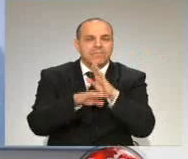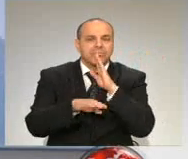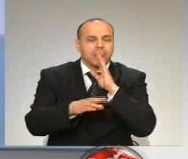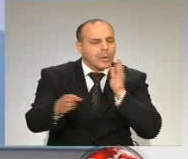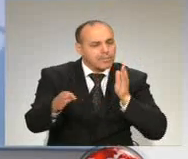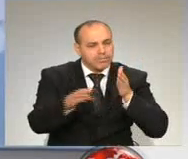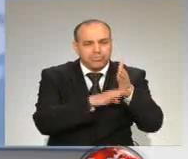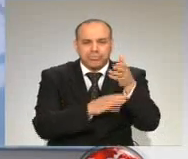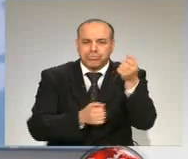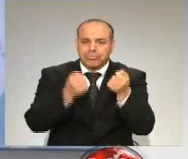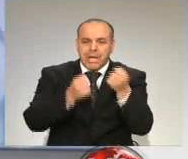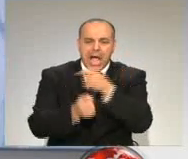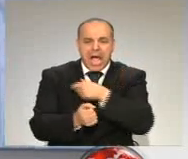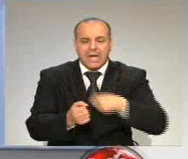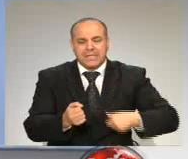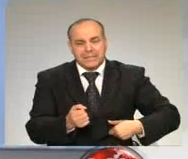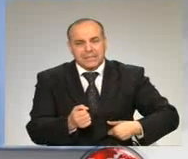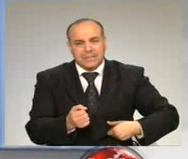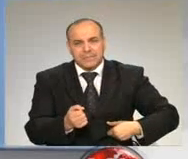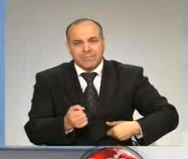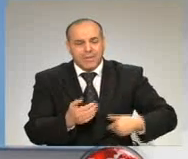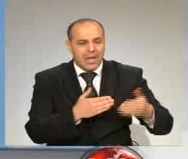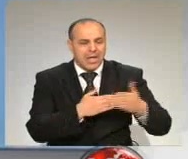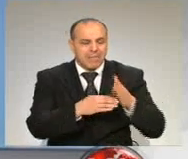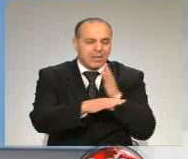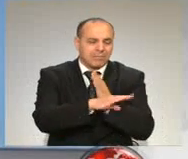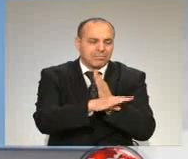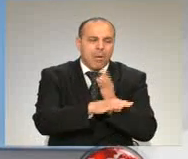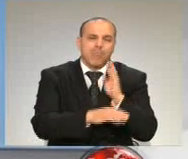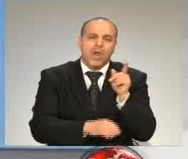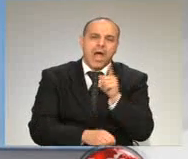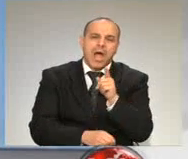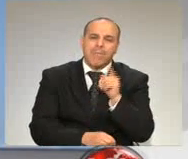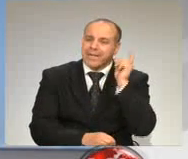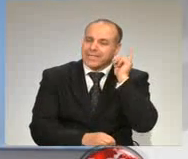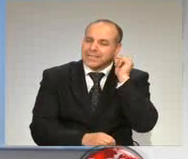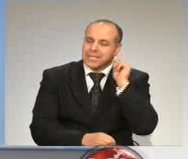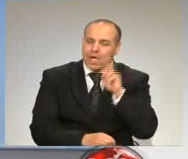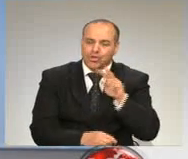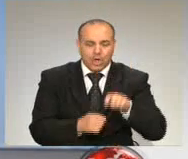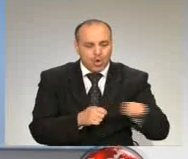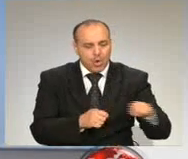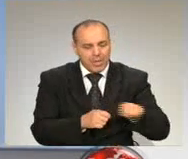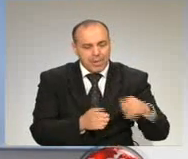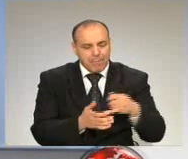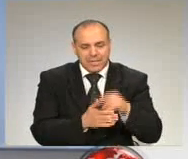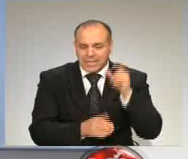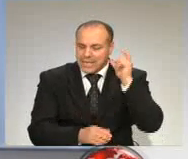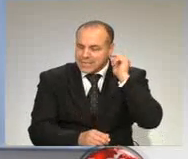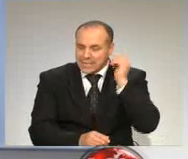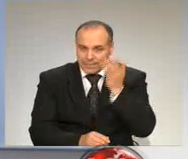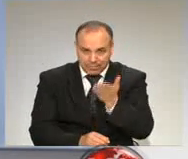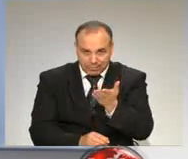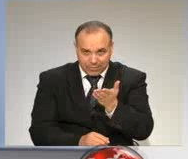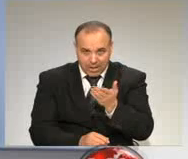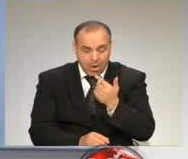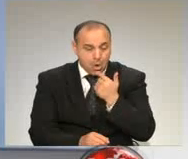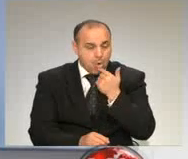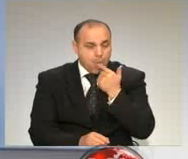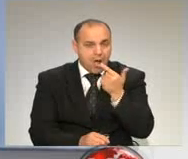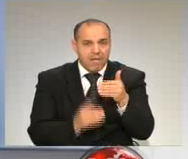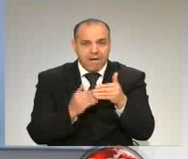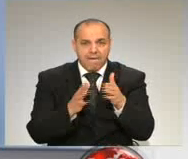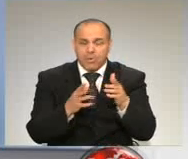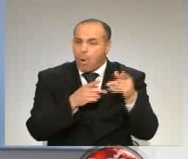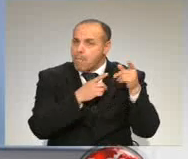على دورية للحرس الوطني قرب مفترق بولعابة على بعد 20 كيلومترا من مدينة القصرين، وقامت بفتح